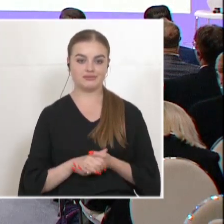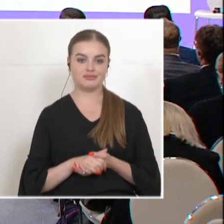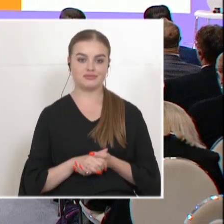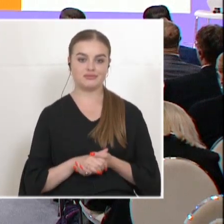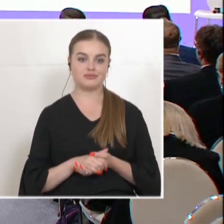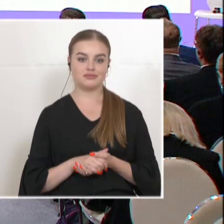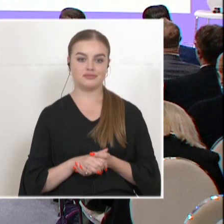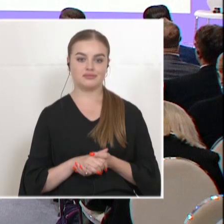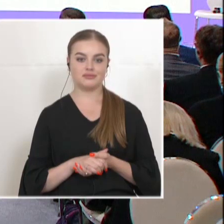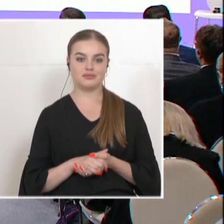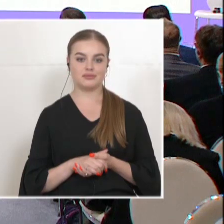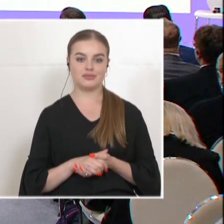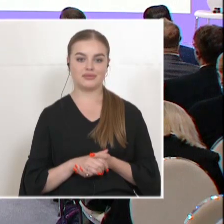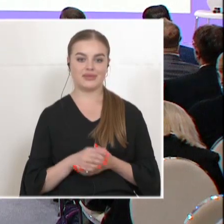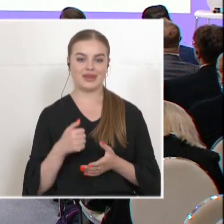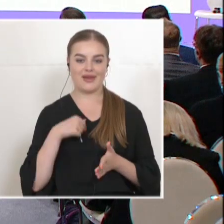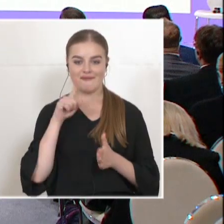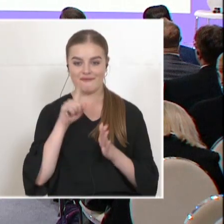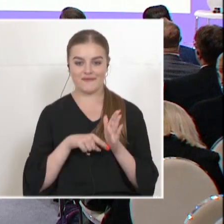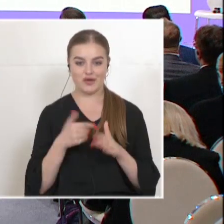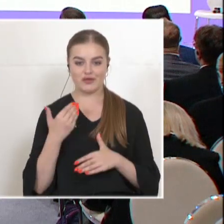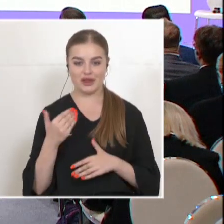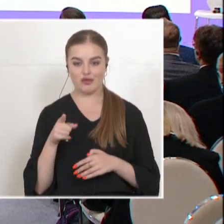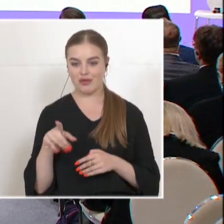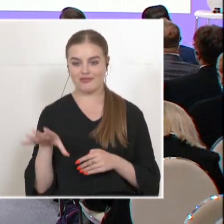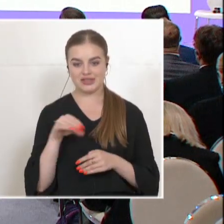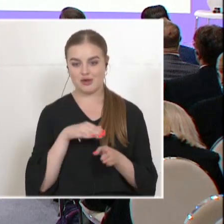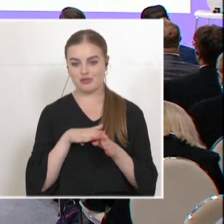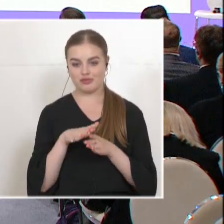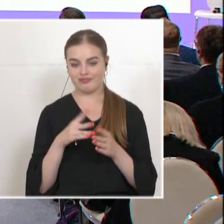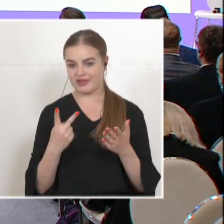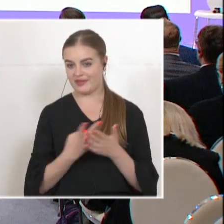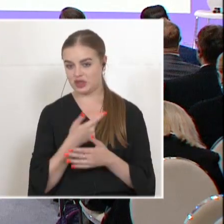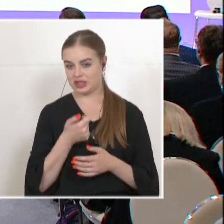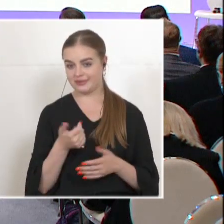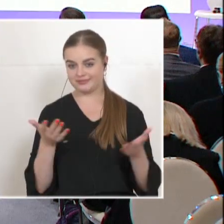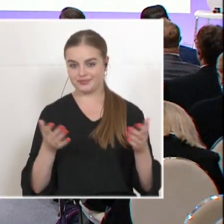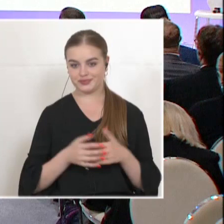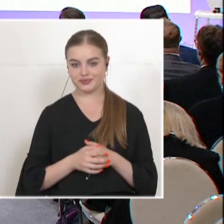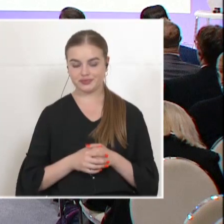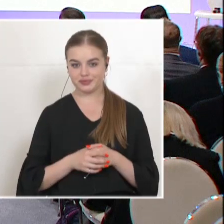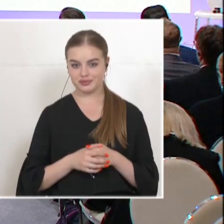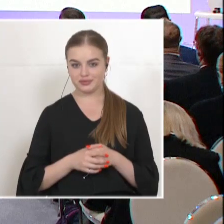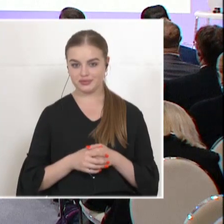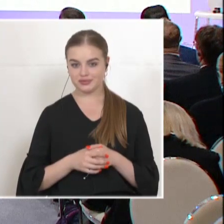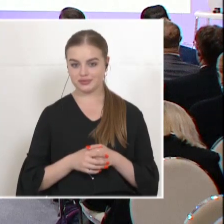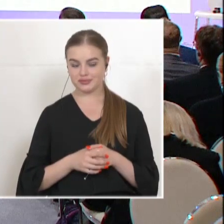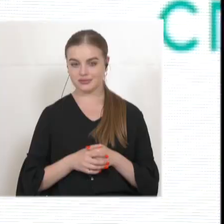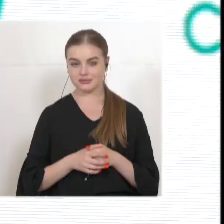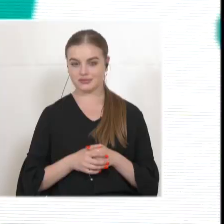Я натисну зараз. Я в тебе вірю, в тебе все вийде. Двічі нажав. Так. Тут говориться,